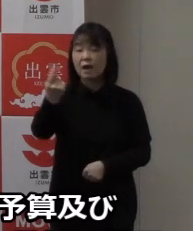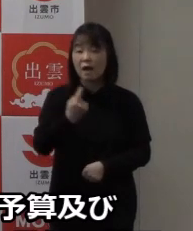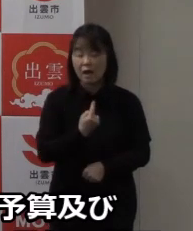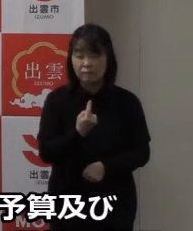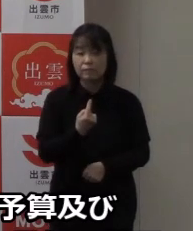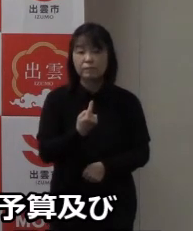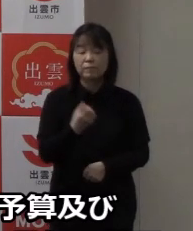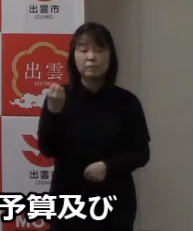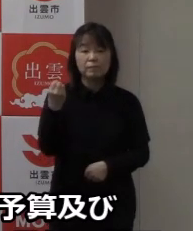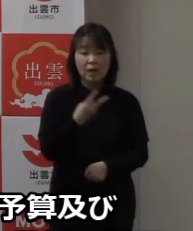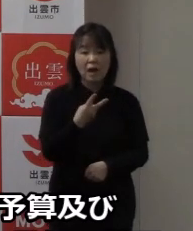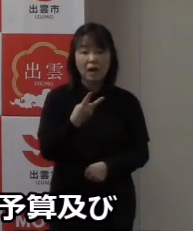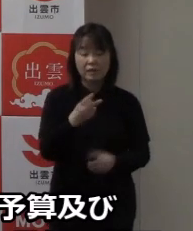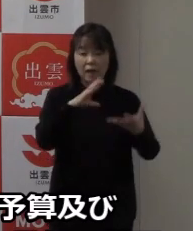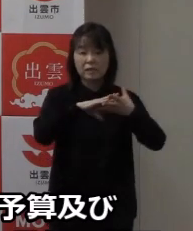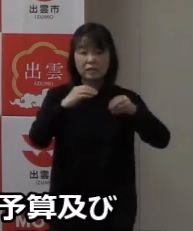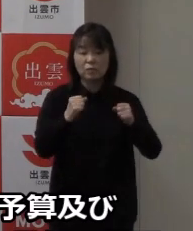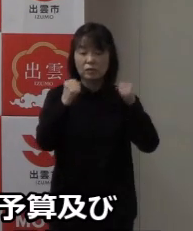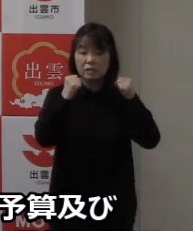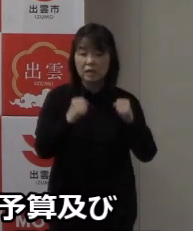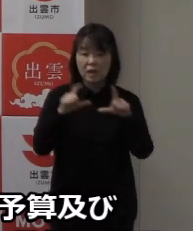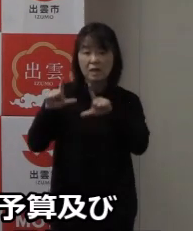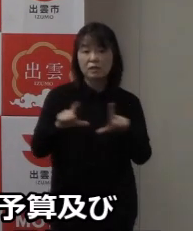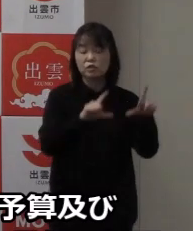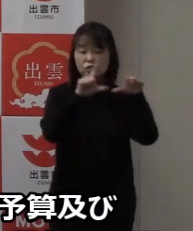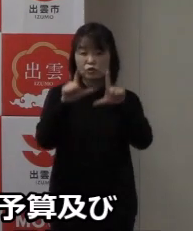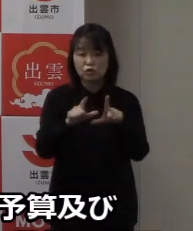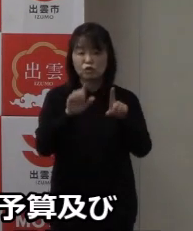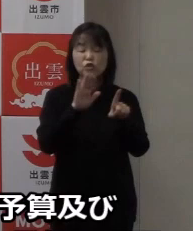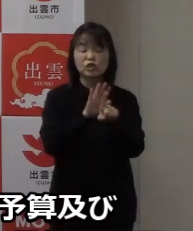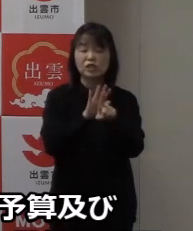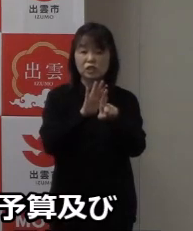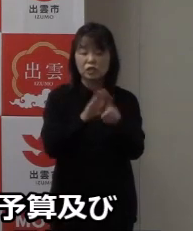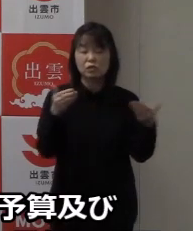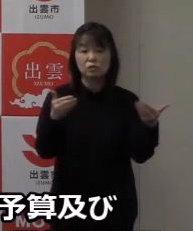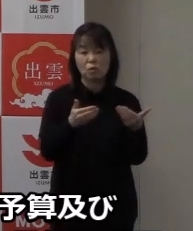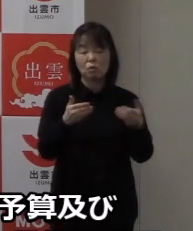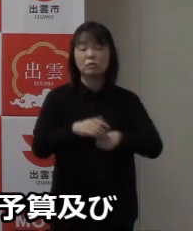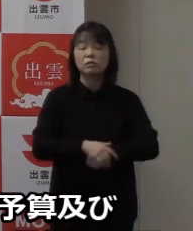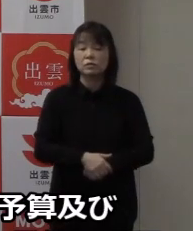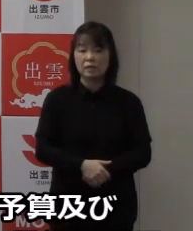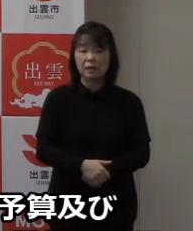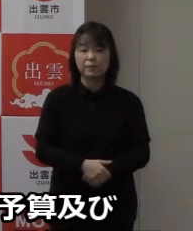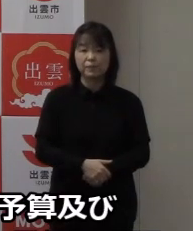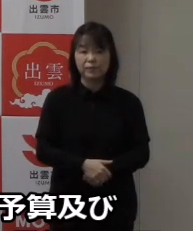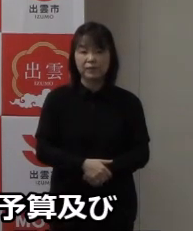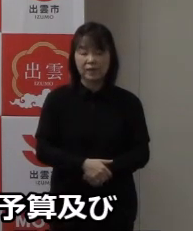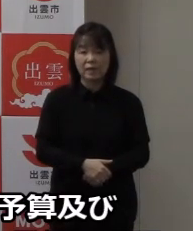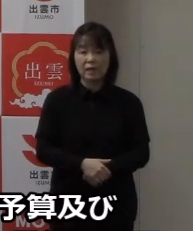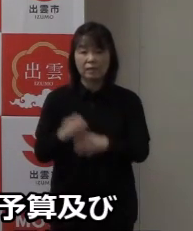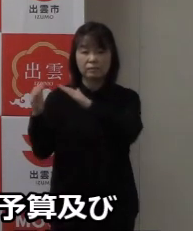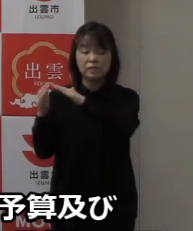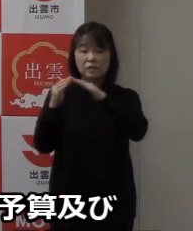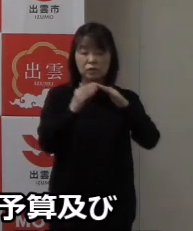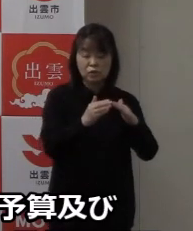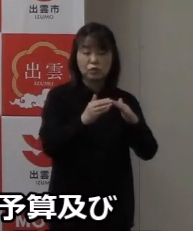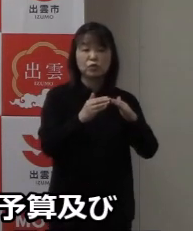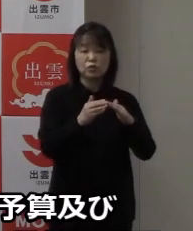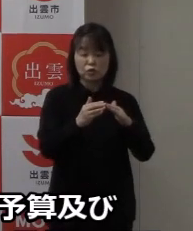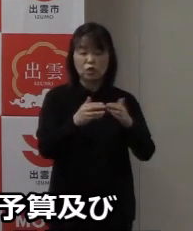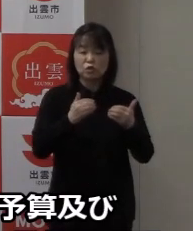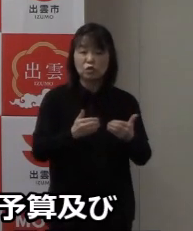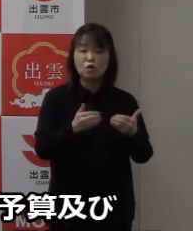&定住応援事業ということで、これは今まで行っております移住促進住まいづくり助成事業